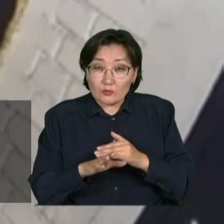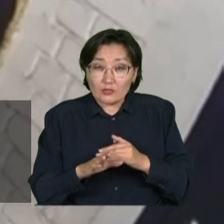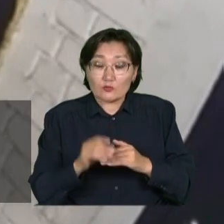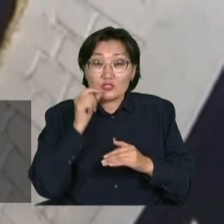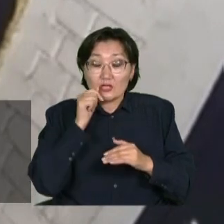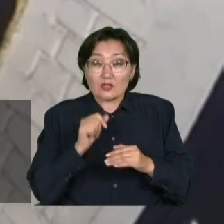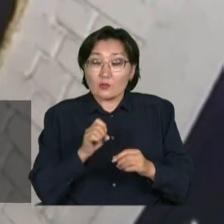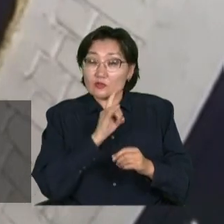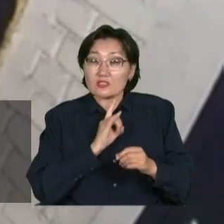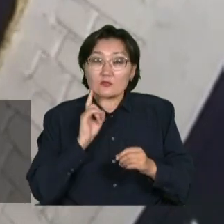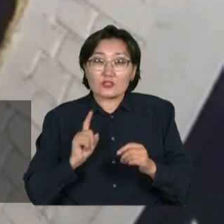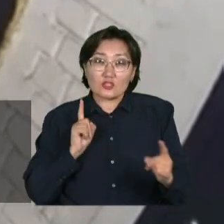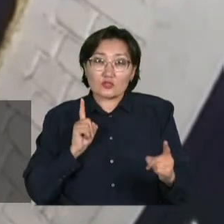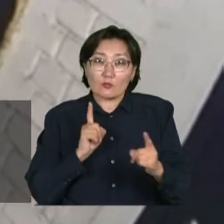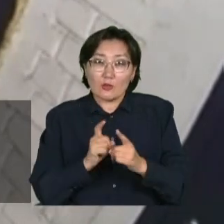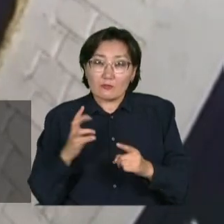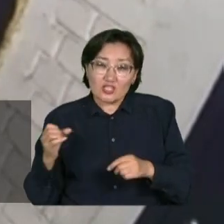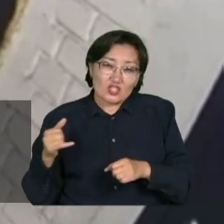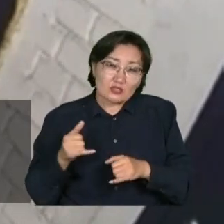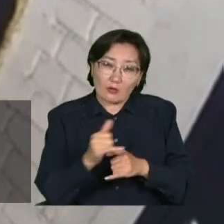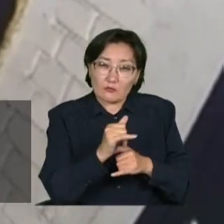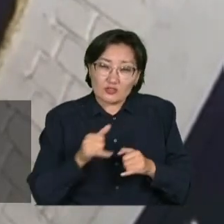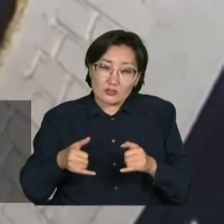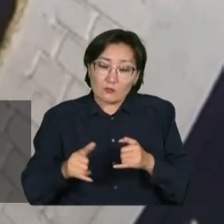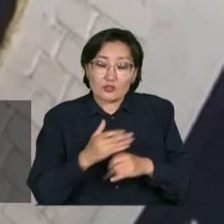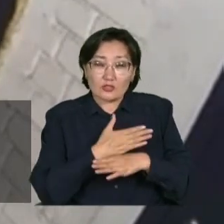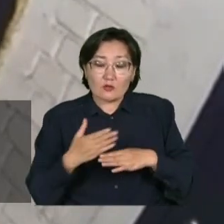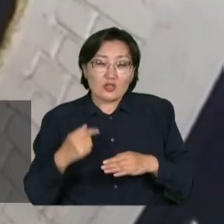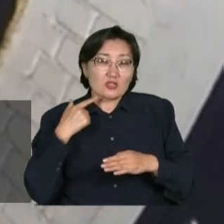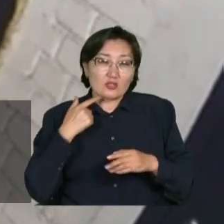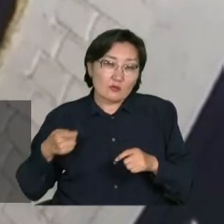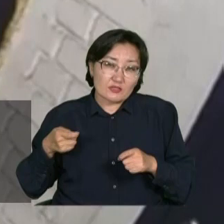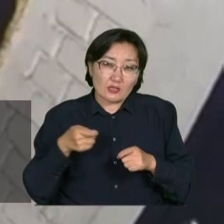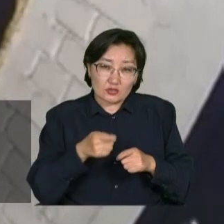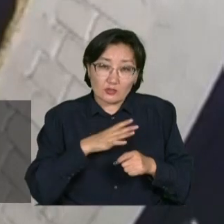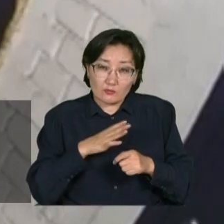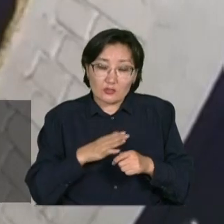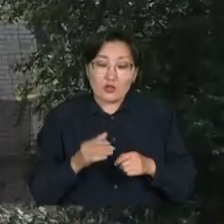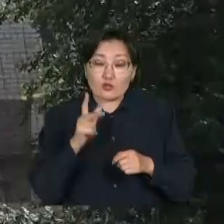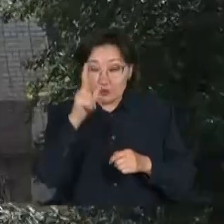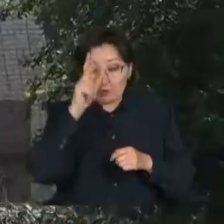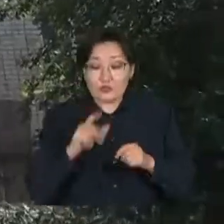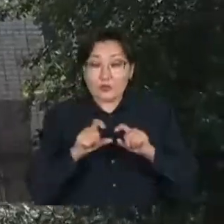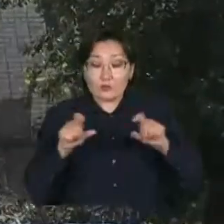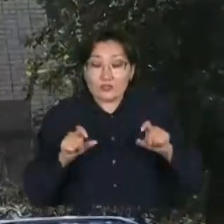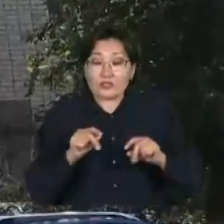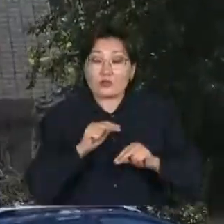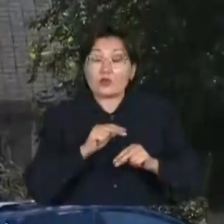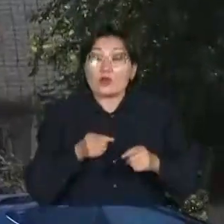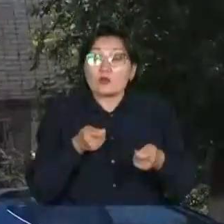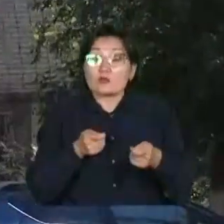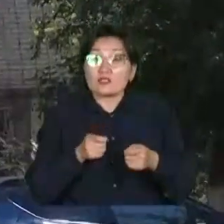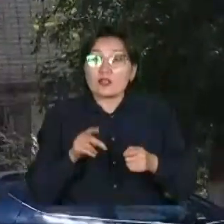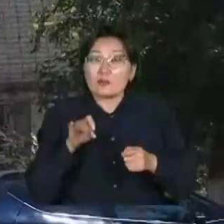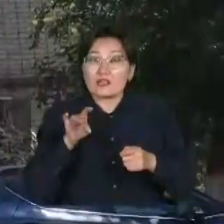азамат әйелді алдымен бірнеше рет тепкінің астын алып, кейіннен мойнына пышақ сұғыпты. Үш айдан бері дүкенде оператор болып жұмыс істейтін